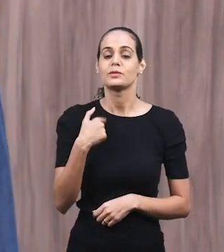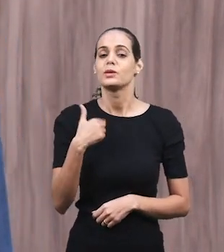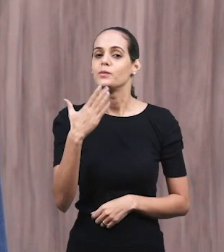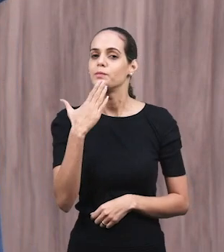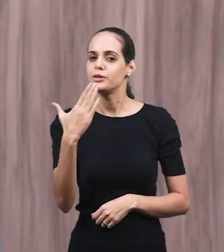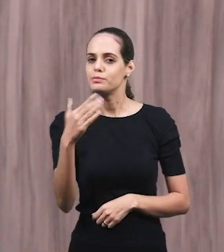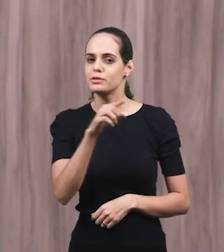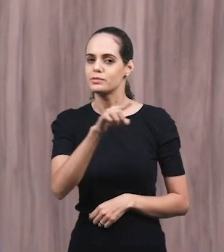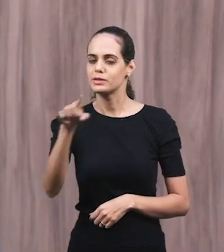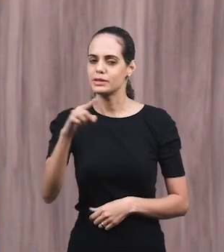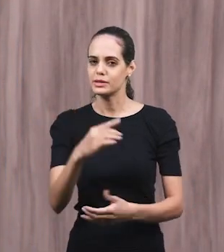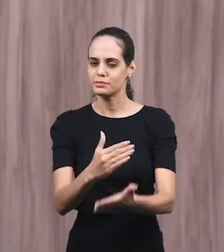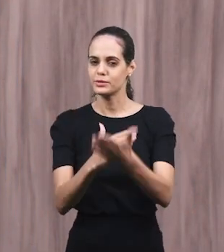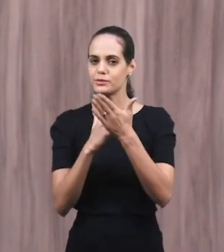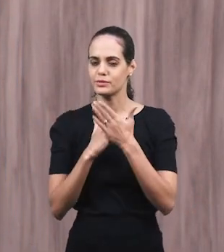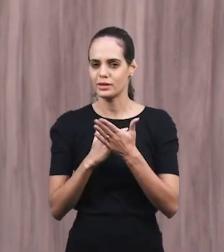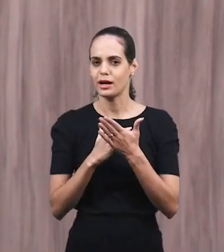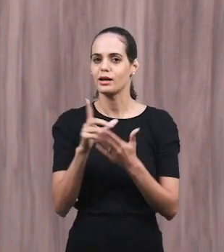invité à aider